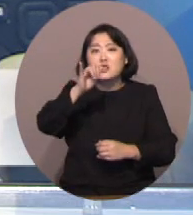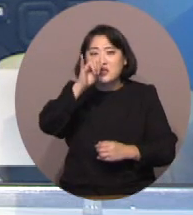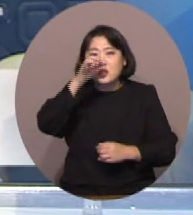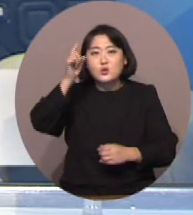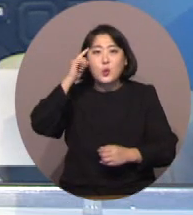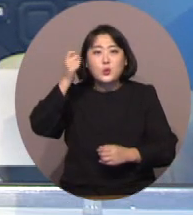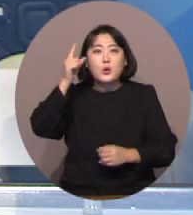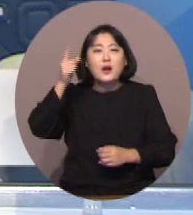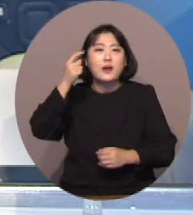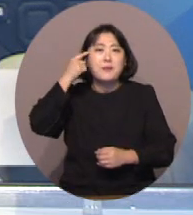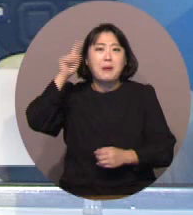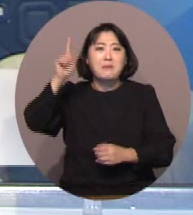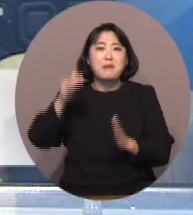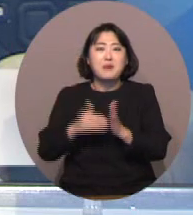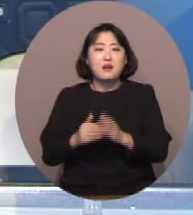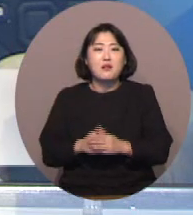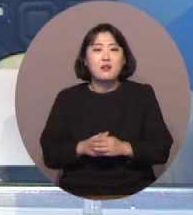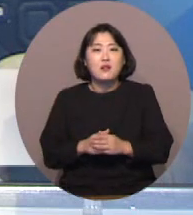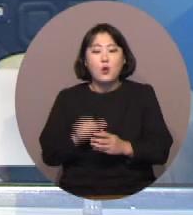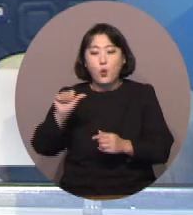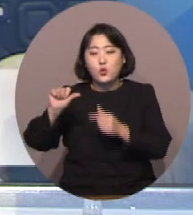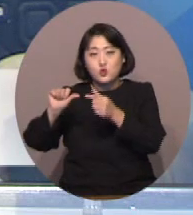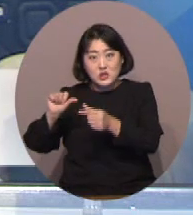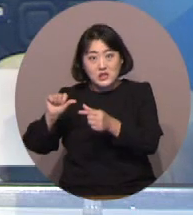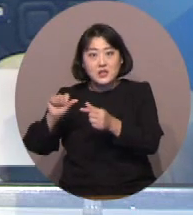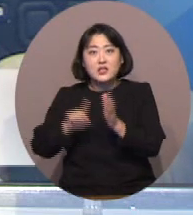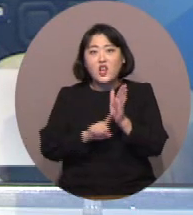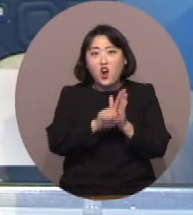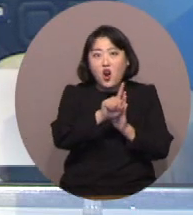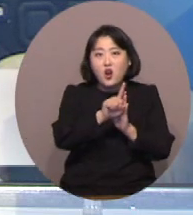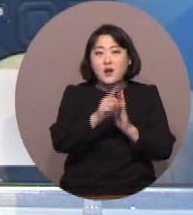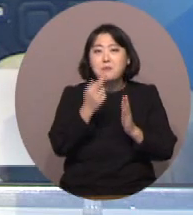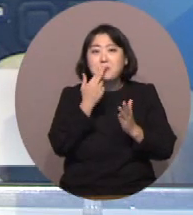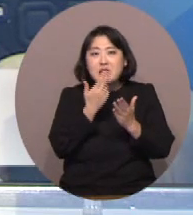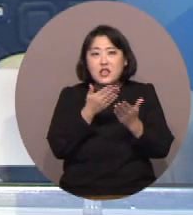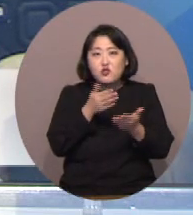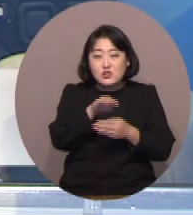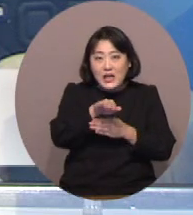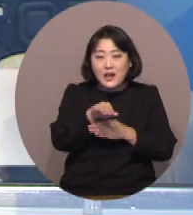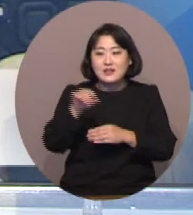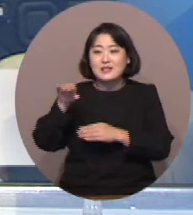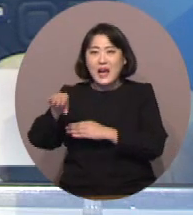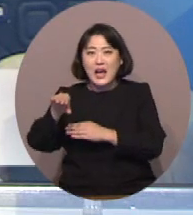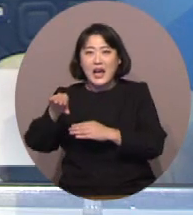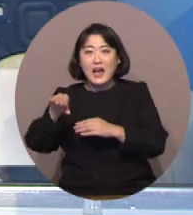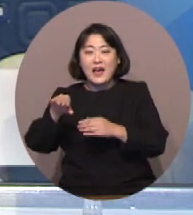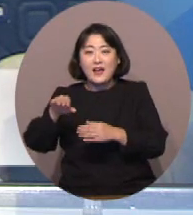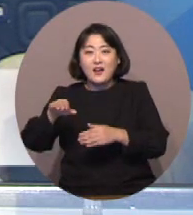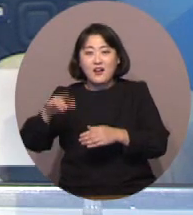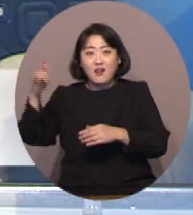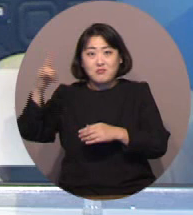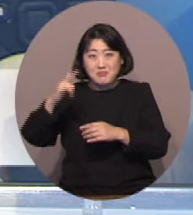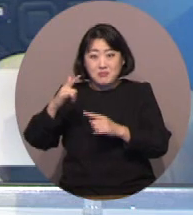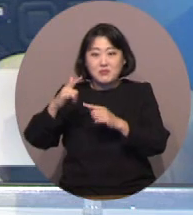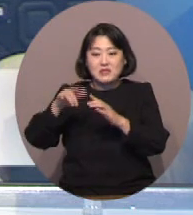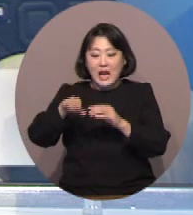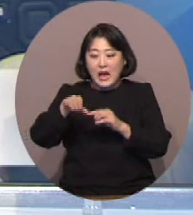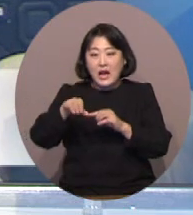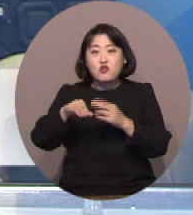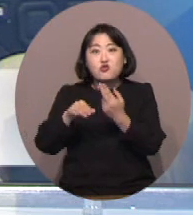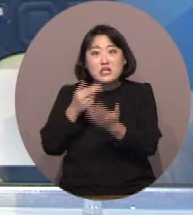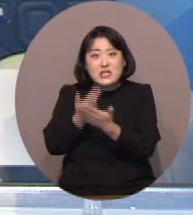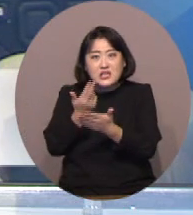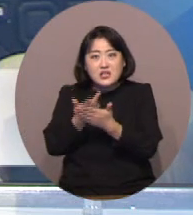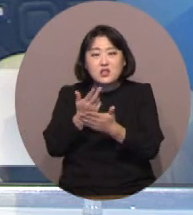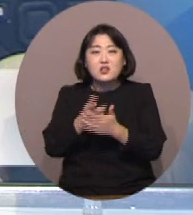자동차 유리나 5G 통신을 가능하게 하는 빌딩 유리창, 실내 난방 등에 다양하게 활용될 전망입니다.